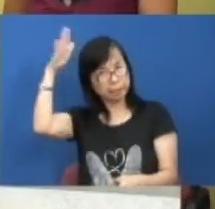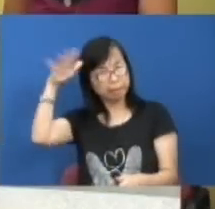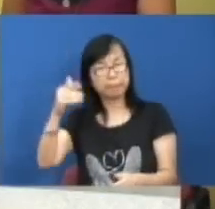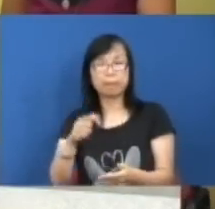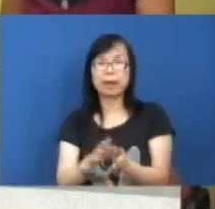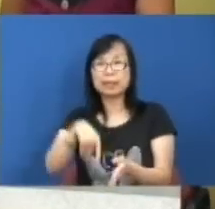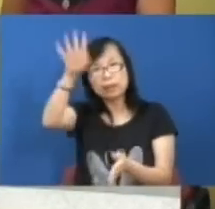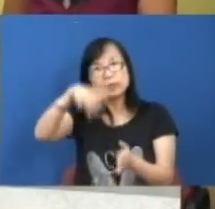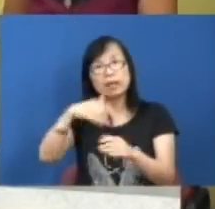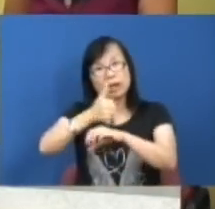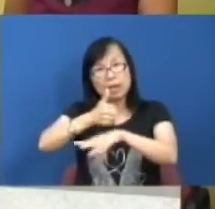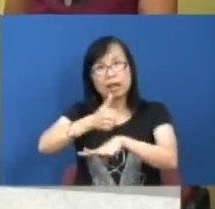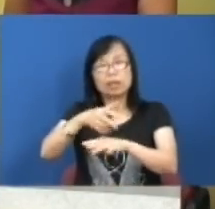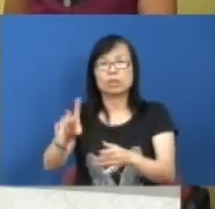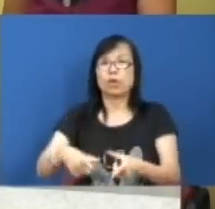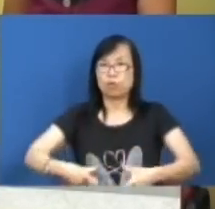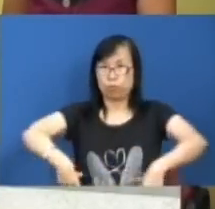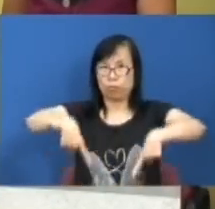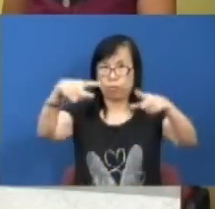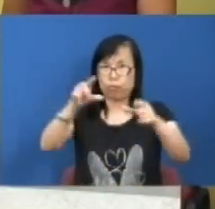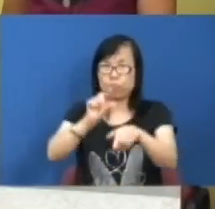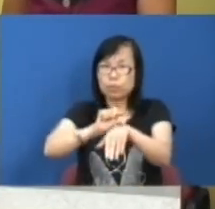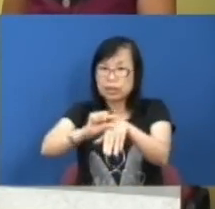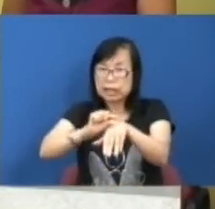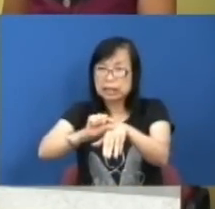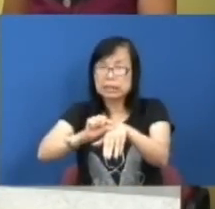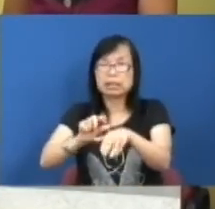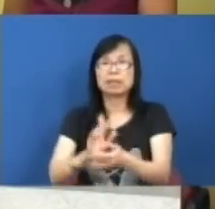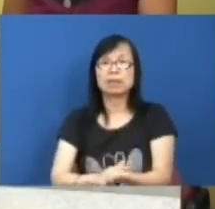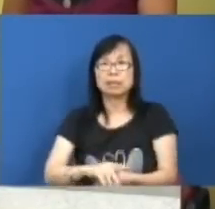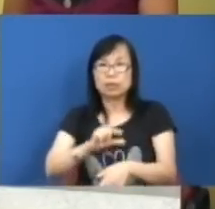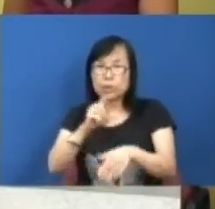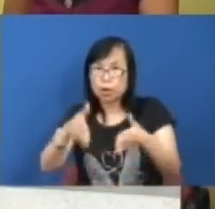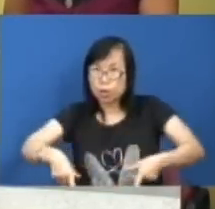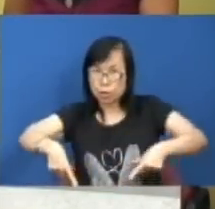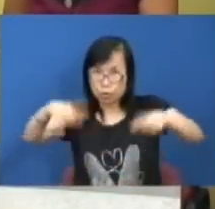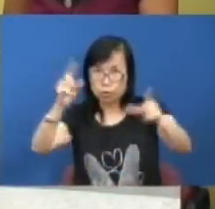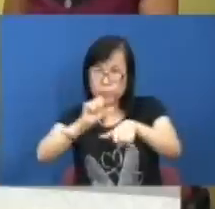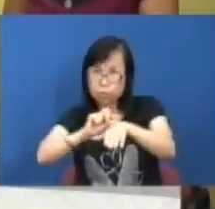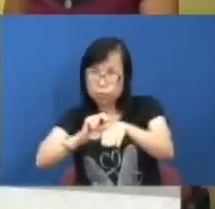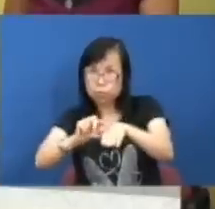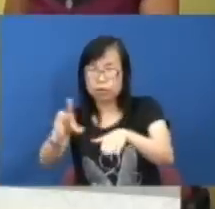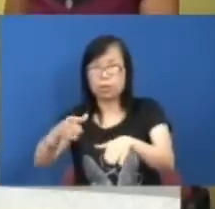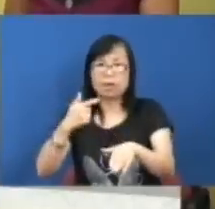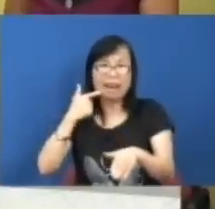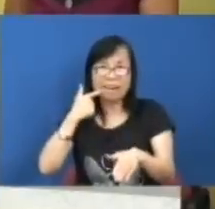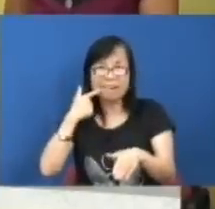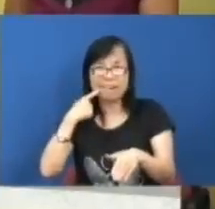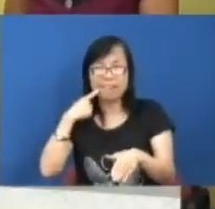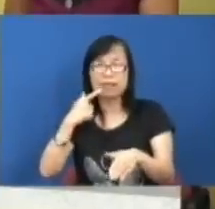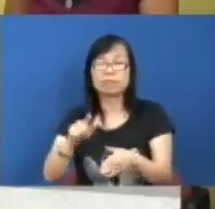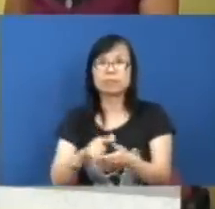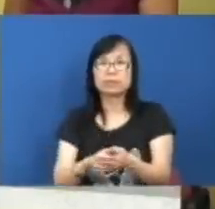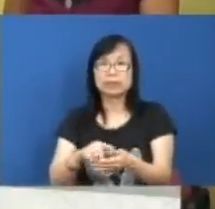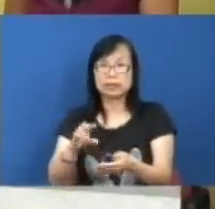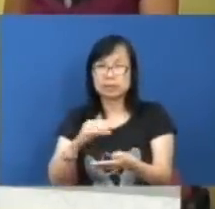我哋都會採用樹脂嘅質地。 哦， 咁樹脂其實咧都有唔同嘅等級嘅。 明白。 樹脂就係一啲比較韌淨啲嘅一啲